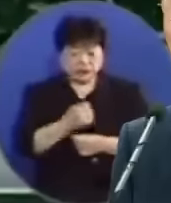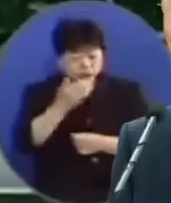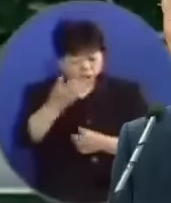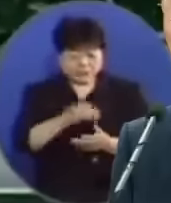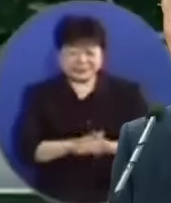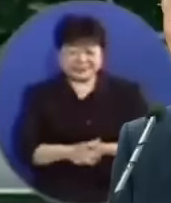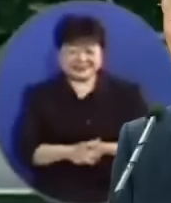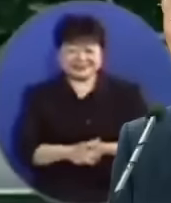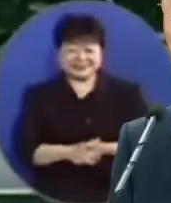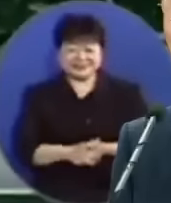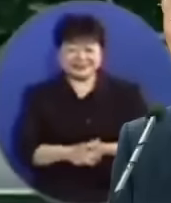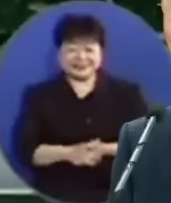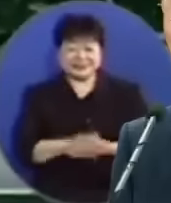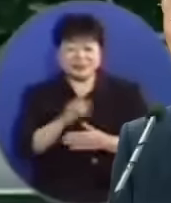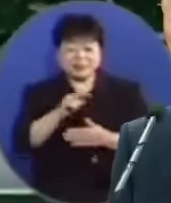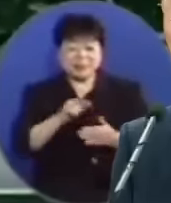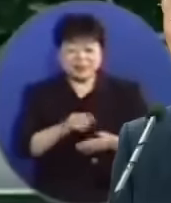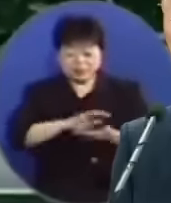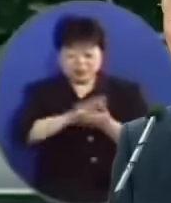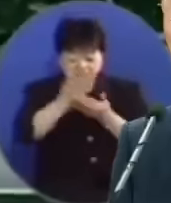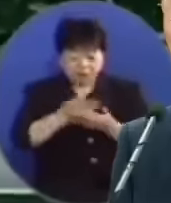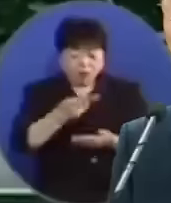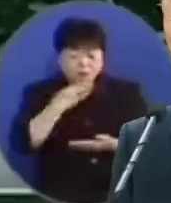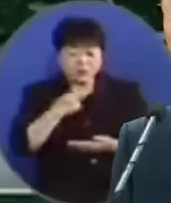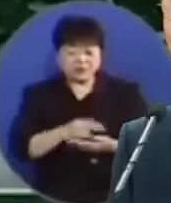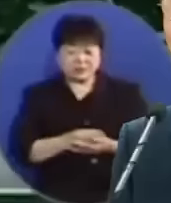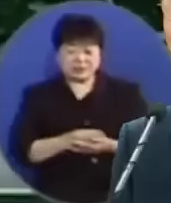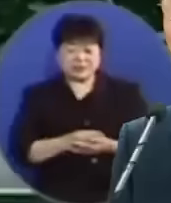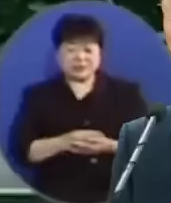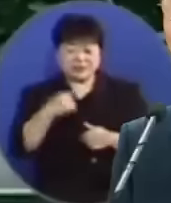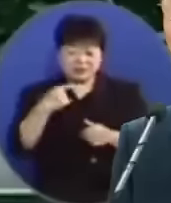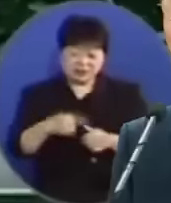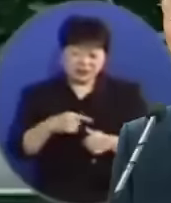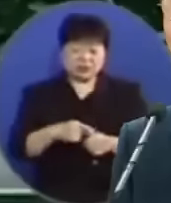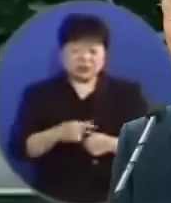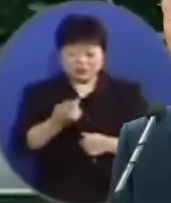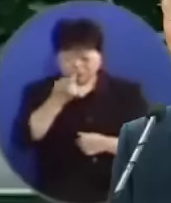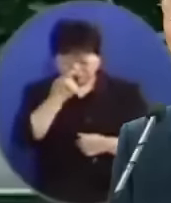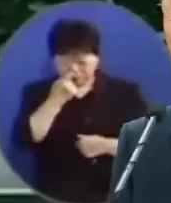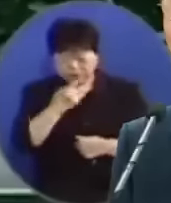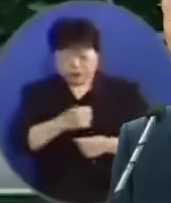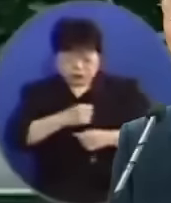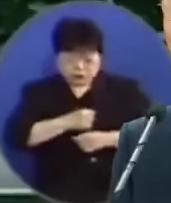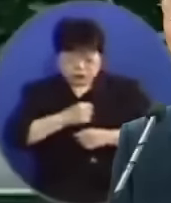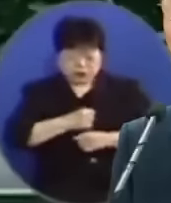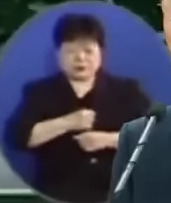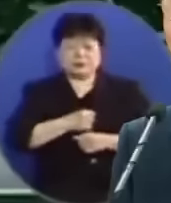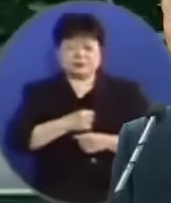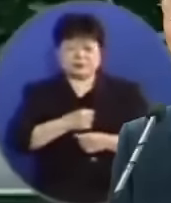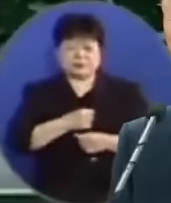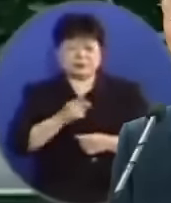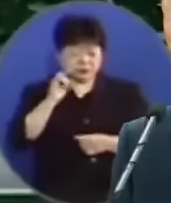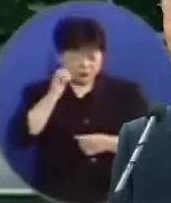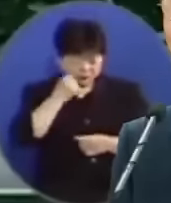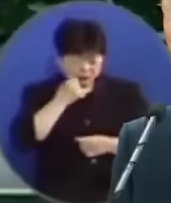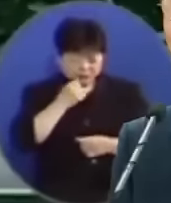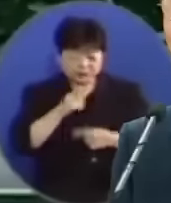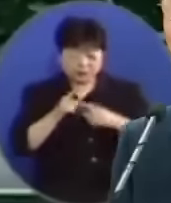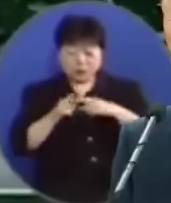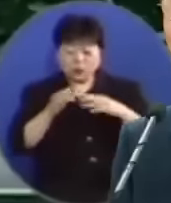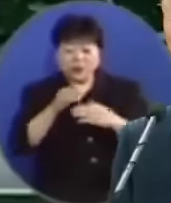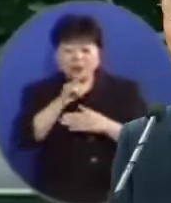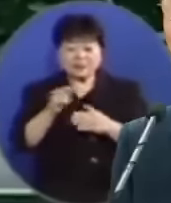만들어줘야지 마음이 변화되지 않은데 곁으로 교훈에 교훈을 더하고 경계에 경계를 더한다고 되는 것입니까?